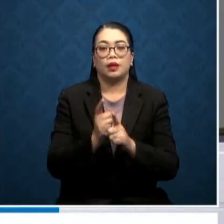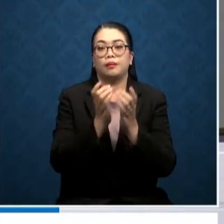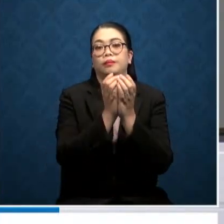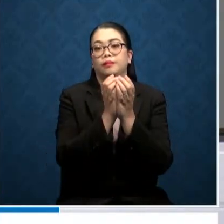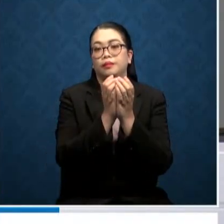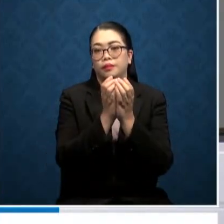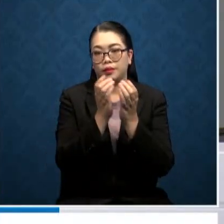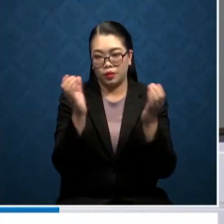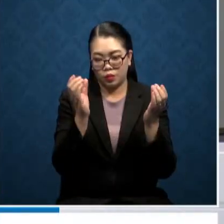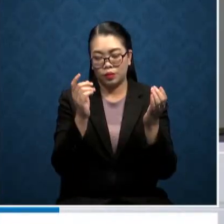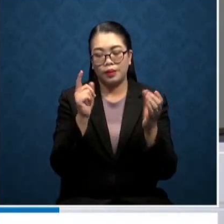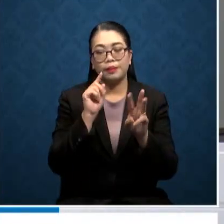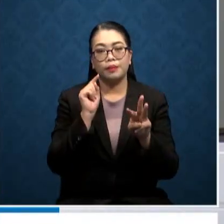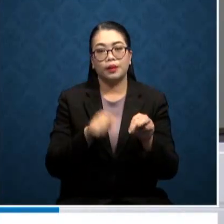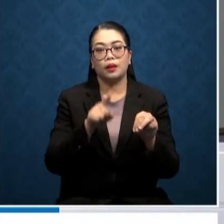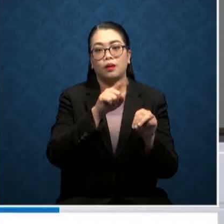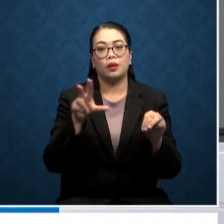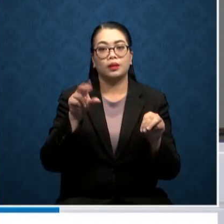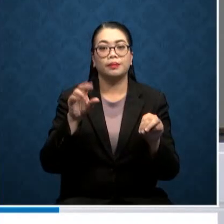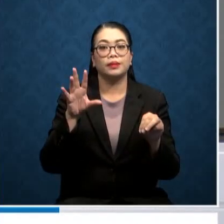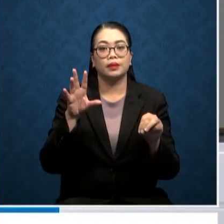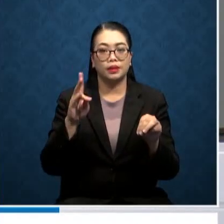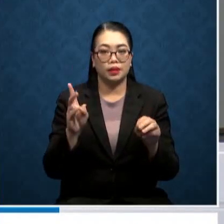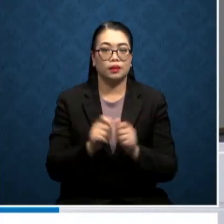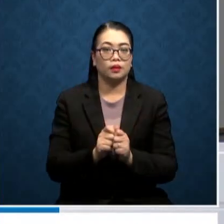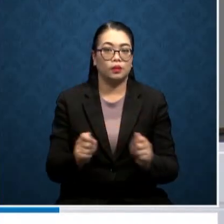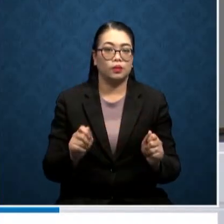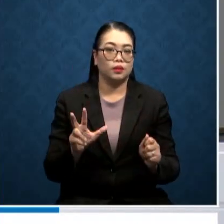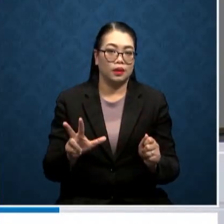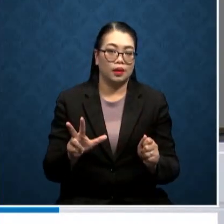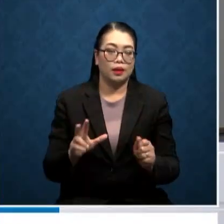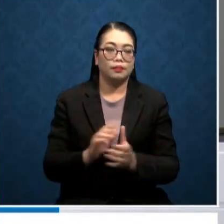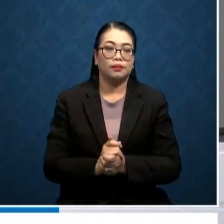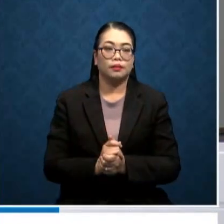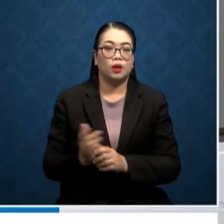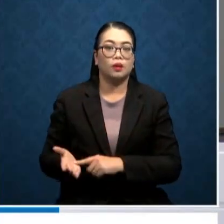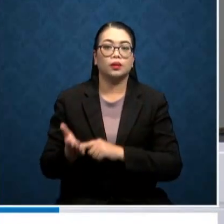จักรไทยมาตรา137อนุ3ครับ